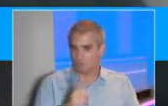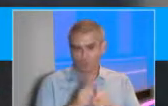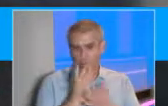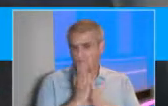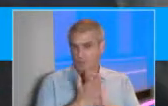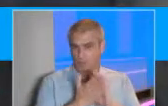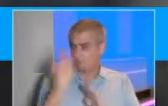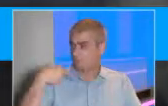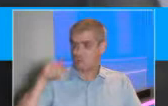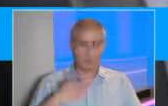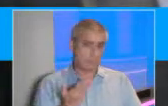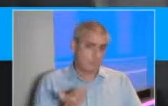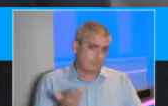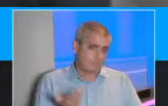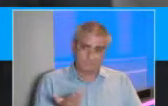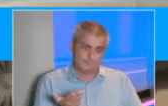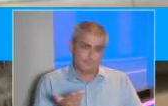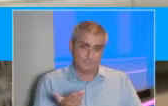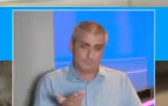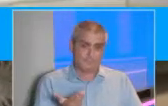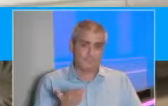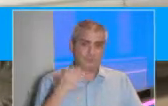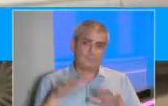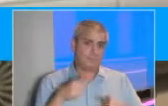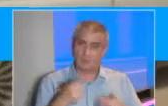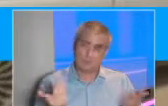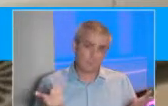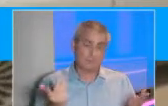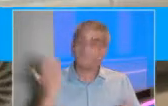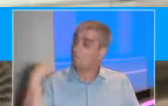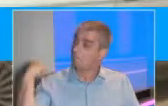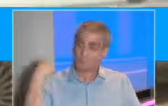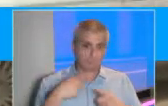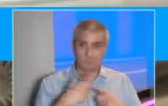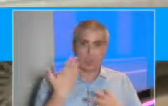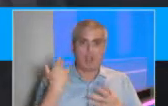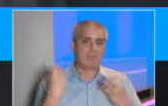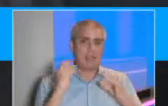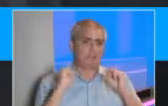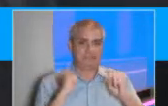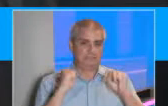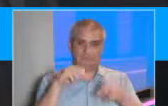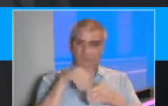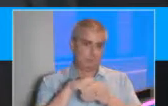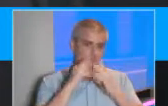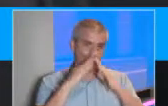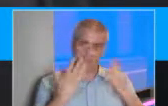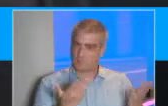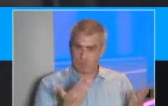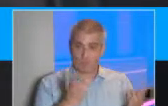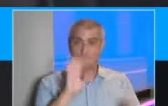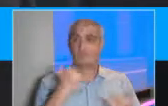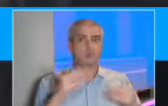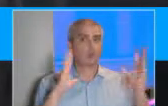שציינו, מינואר היא נמצאת הממשלה הזאת, ומאז לא היה באמת יציבות בלבנון,